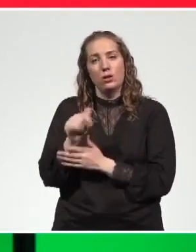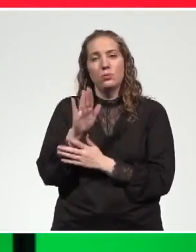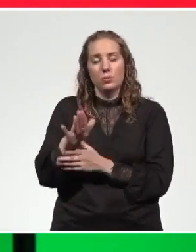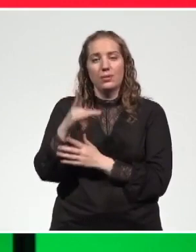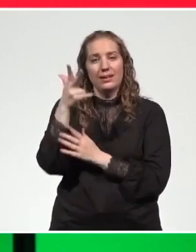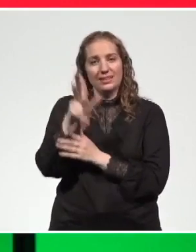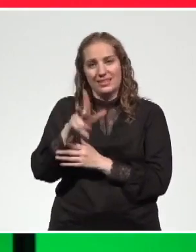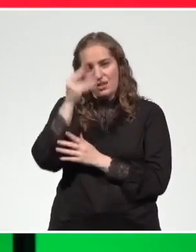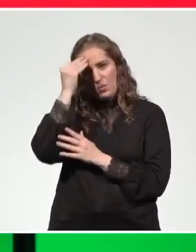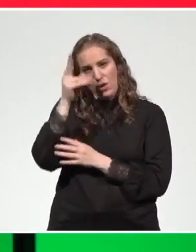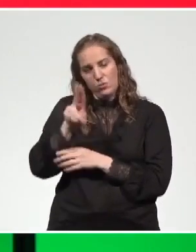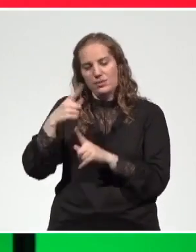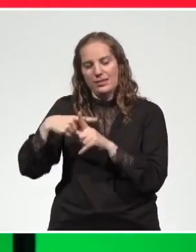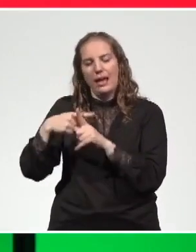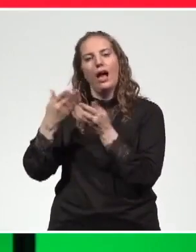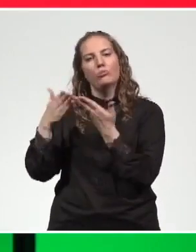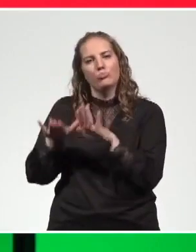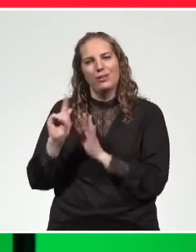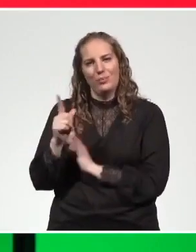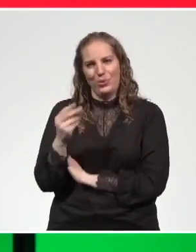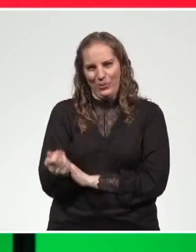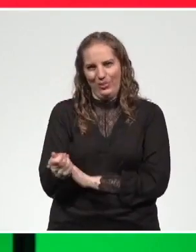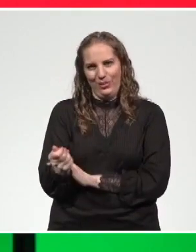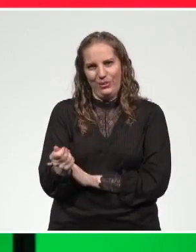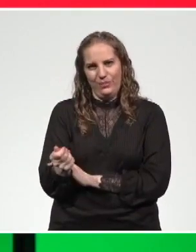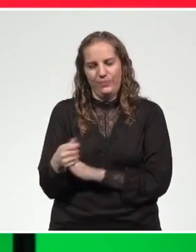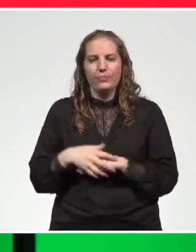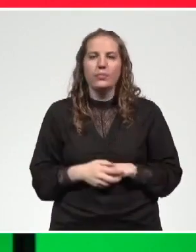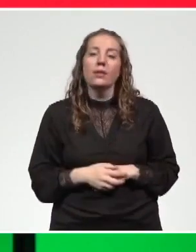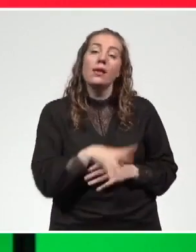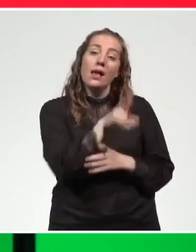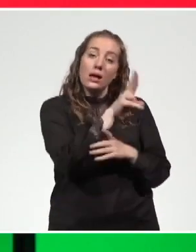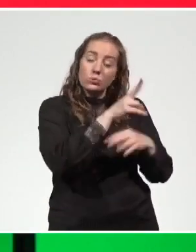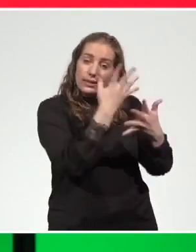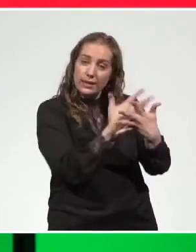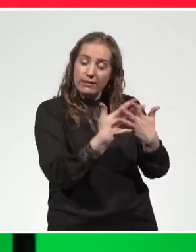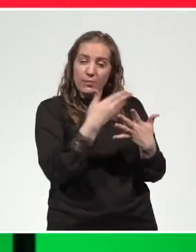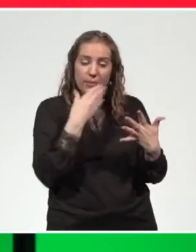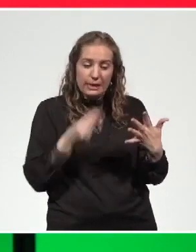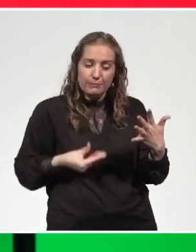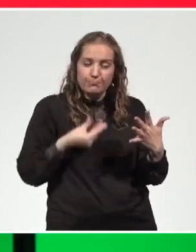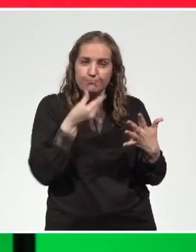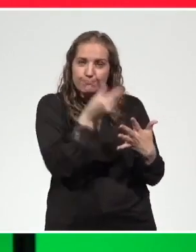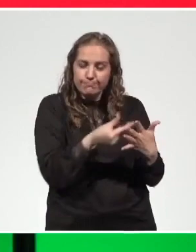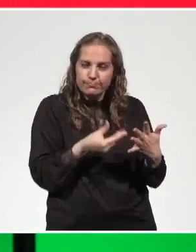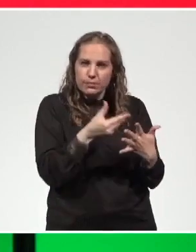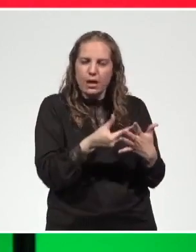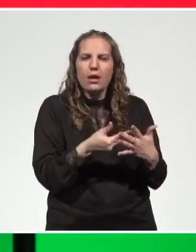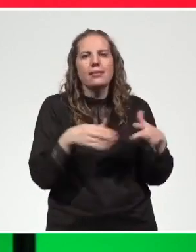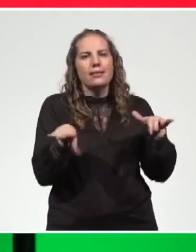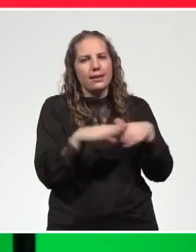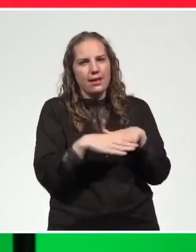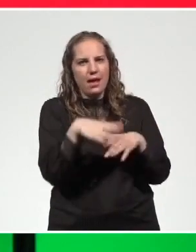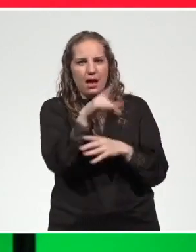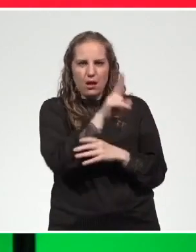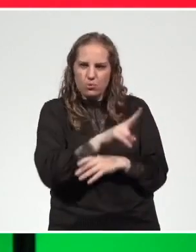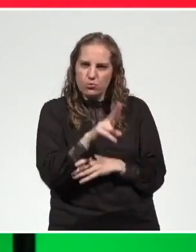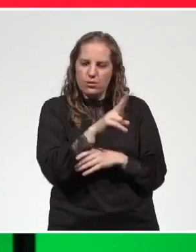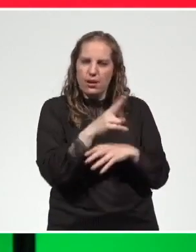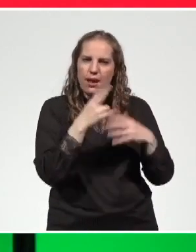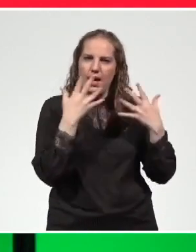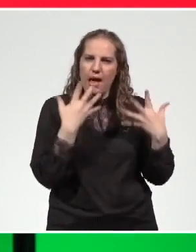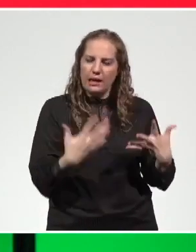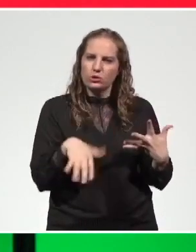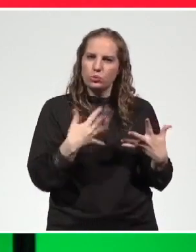háskólastigi. Höldum áfram að bæta fjármögnun háskólakerfisins og tryggjum að háskólarnir geti verið